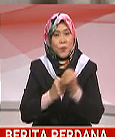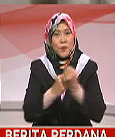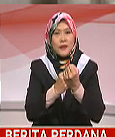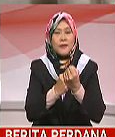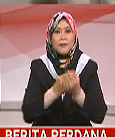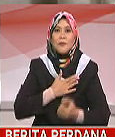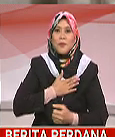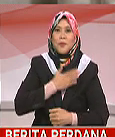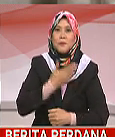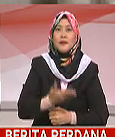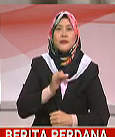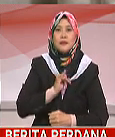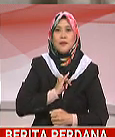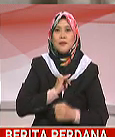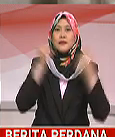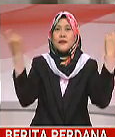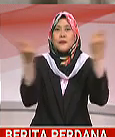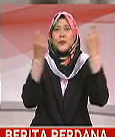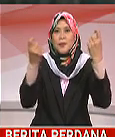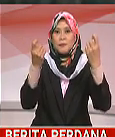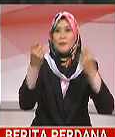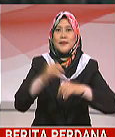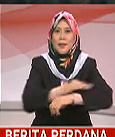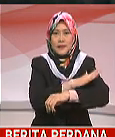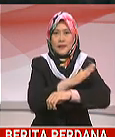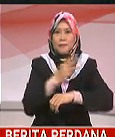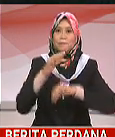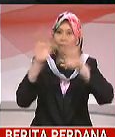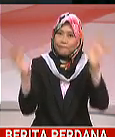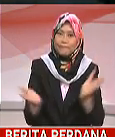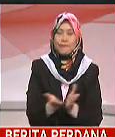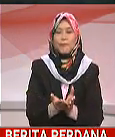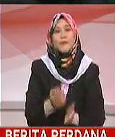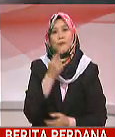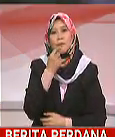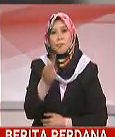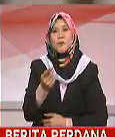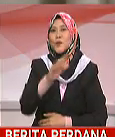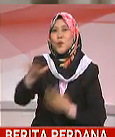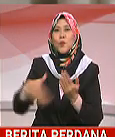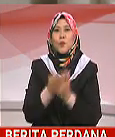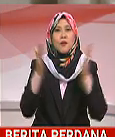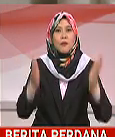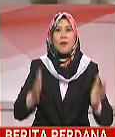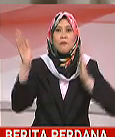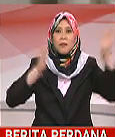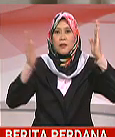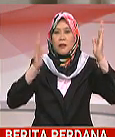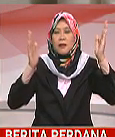dan komitmen saya kepada sambutan kali ini. Saya menyeru semua rakyat Malaysia untuk yang